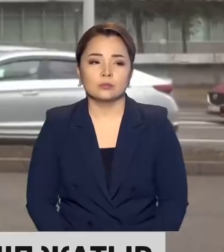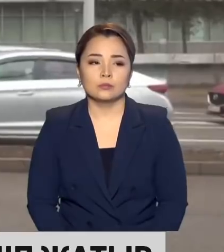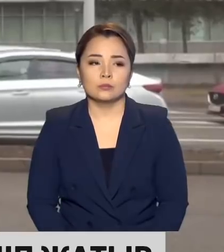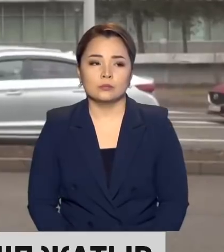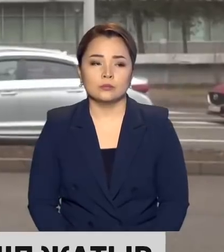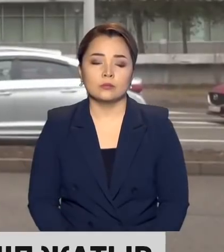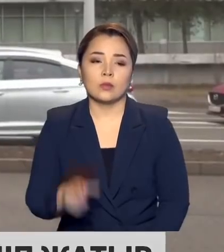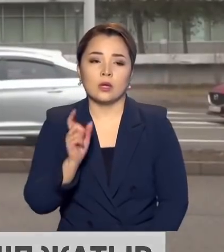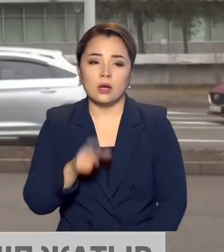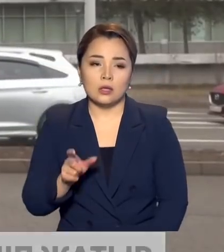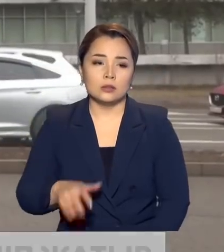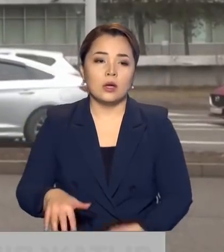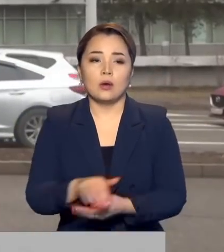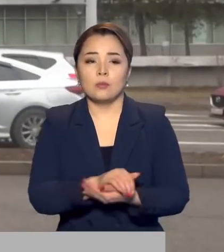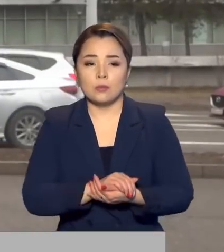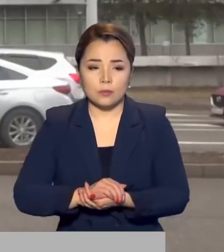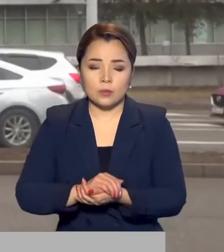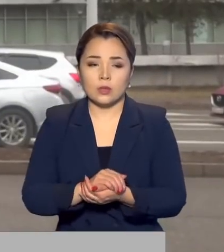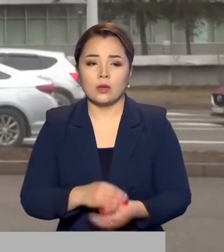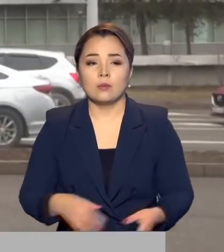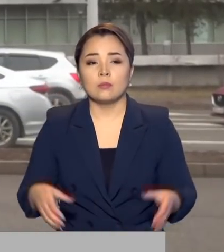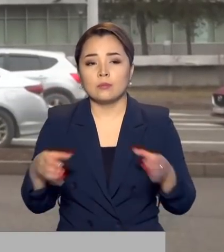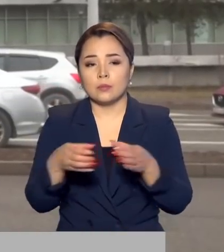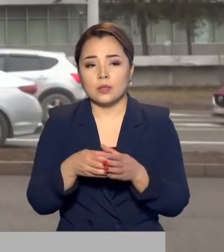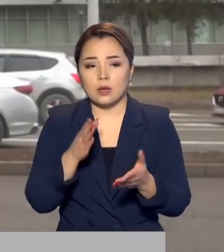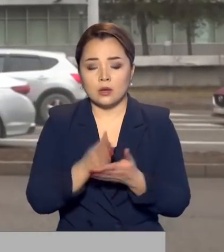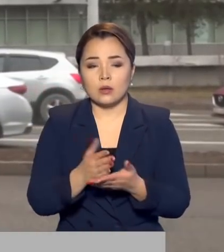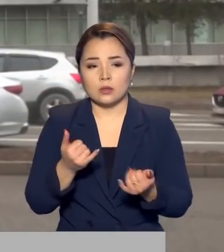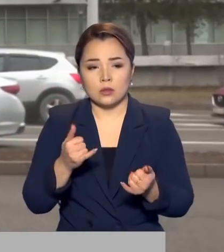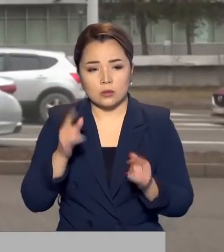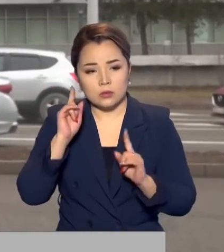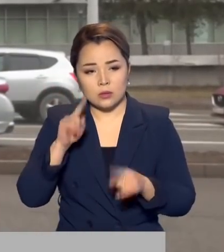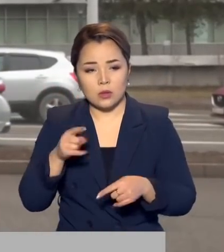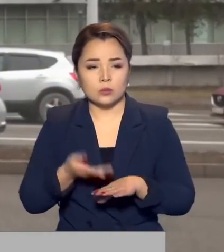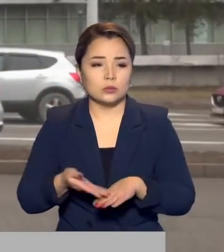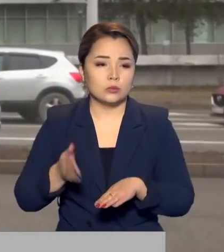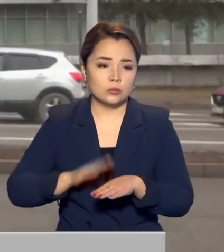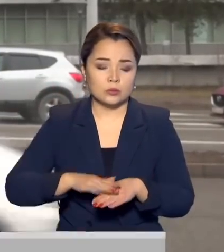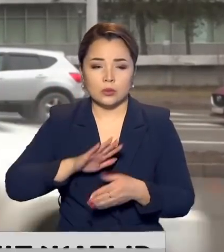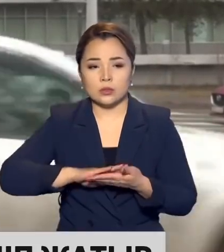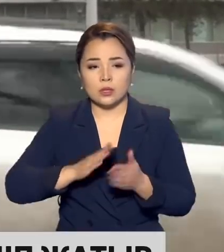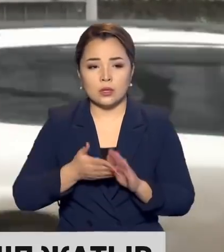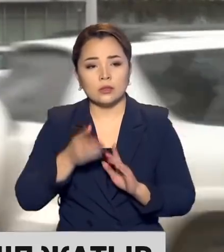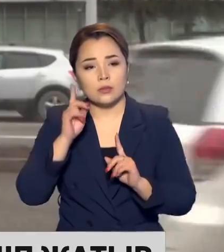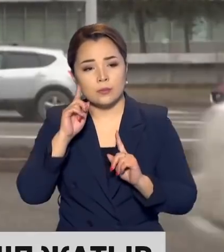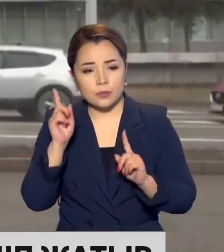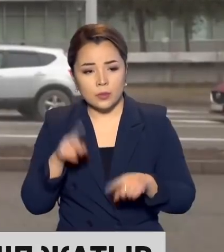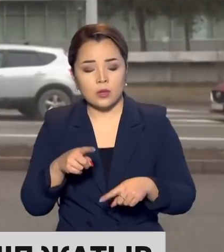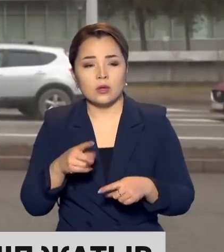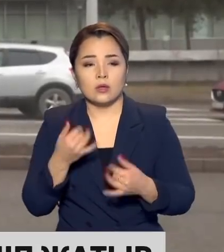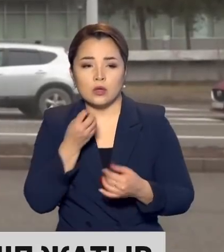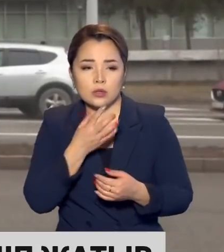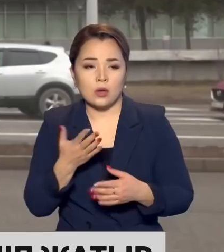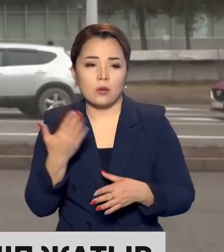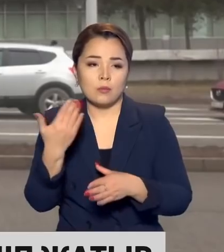Халық болып бірлігіп осынау жаңағы дүрбелең кезеңді бір жақсы нәтижемен еңсергіміз келеді.